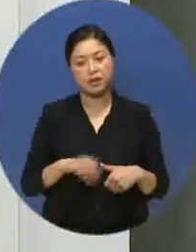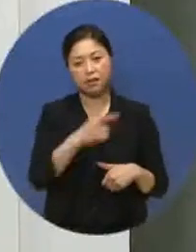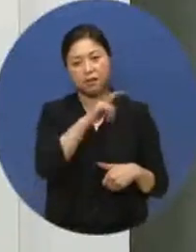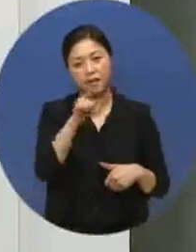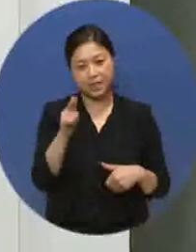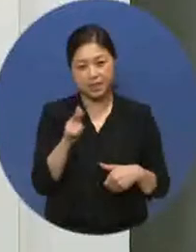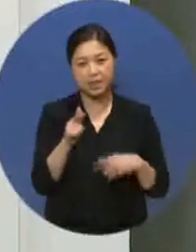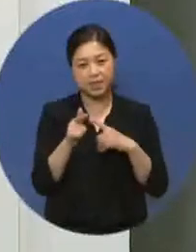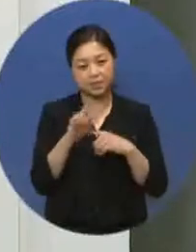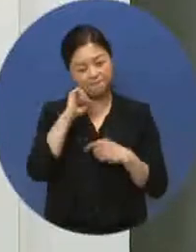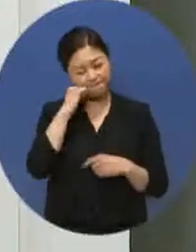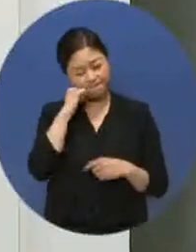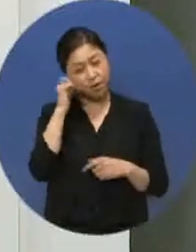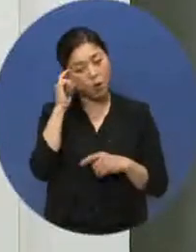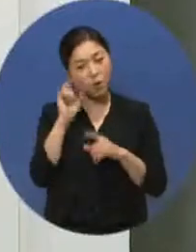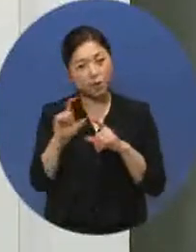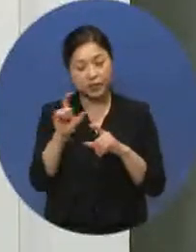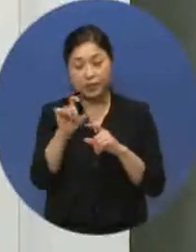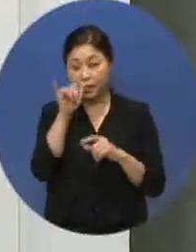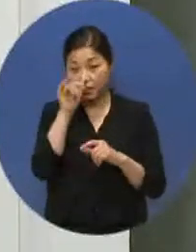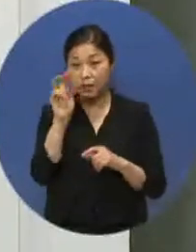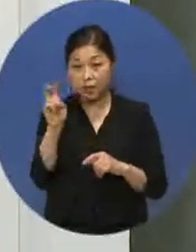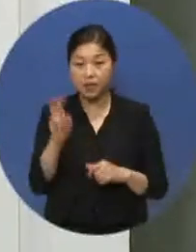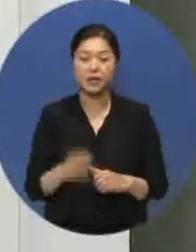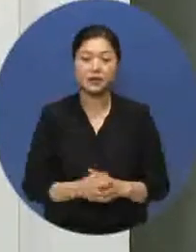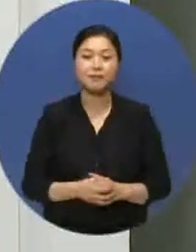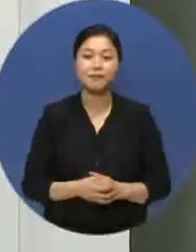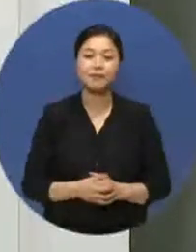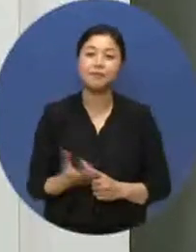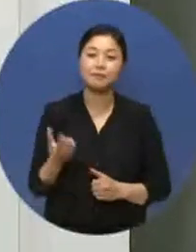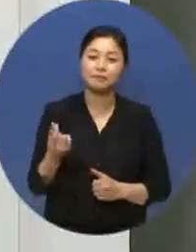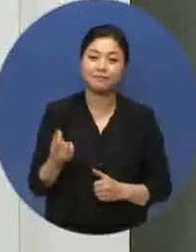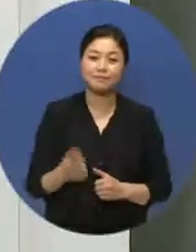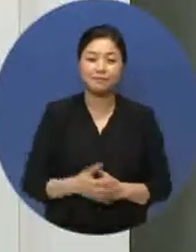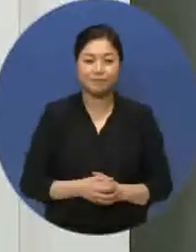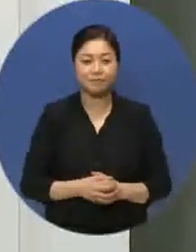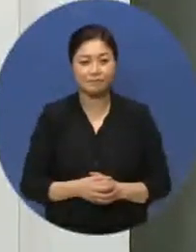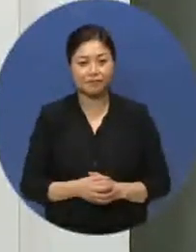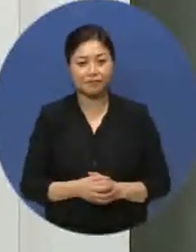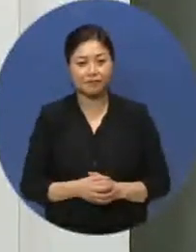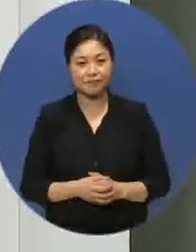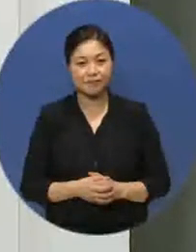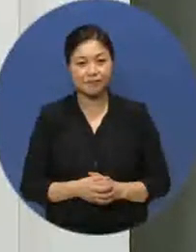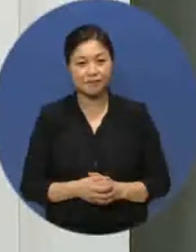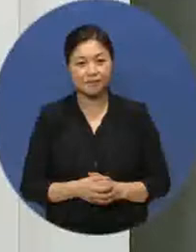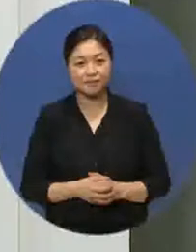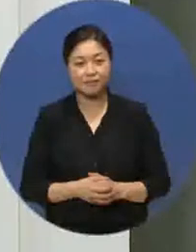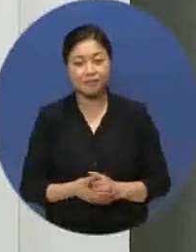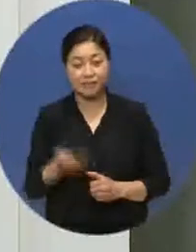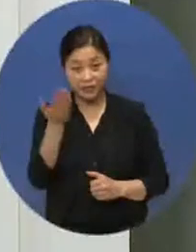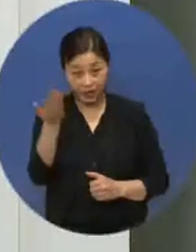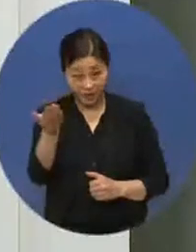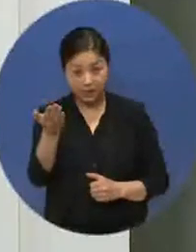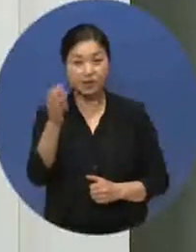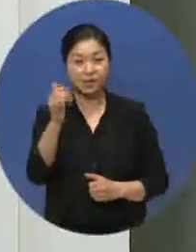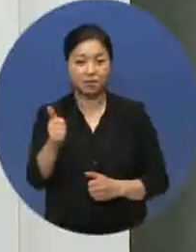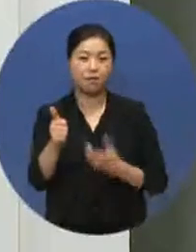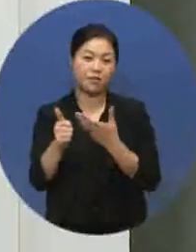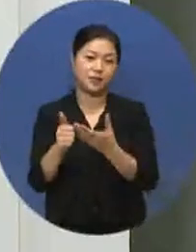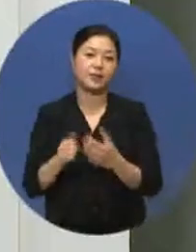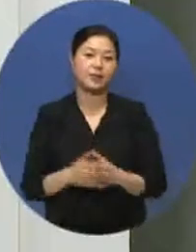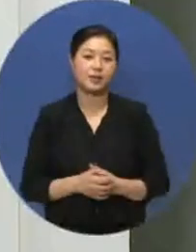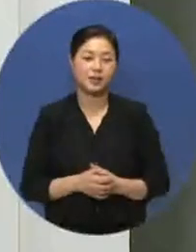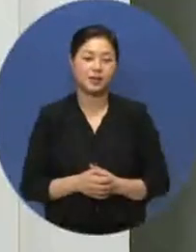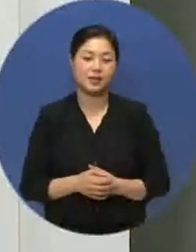헤쳐나가야 하는 막 그런 고통도 뭐 있겠죠. 우리 이변 네. 말하자면 이 회장께서